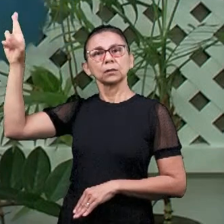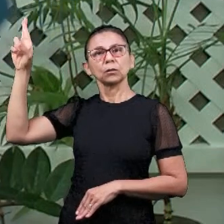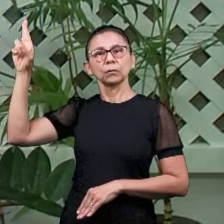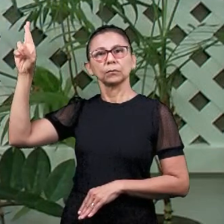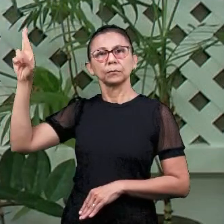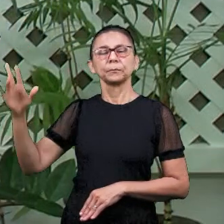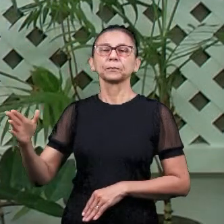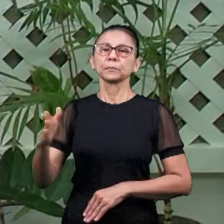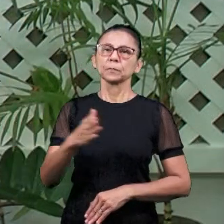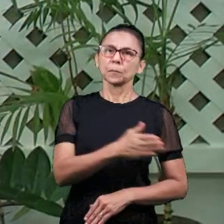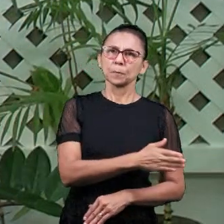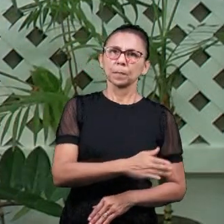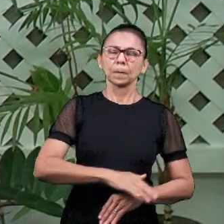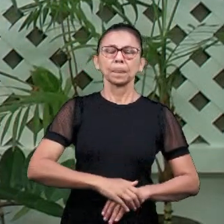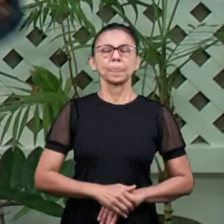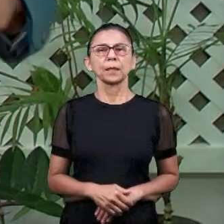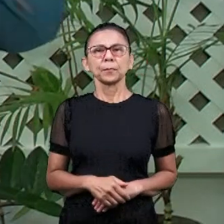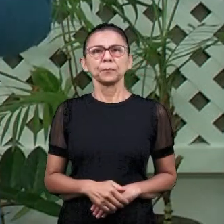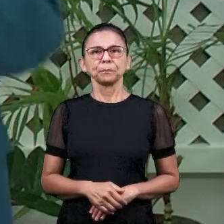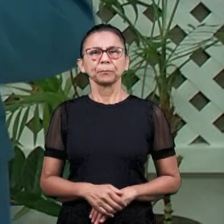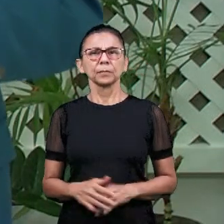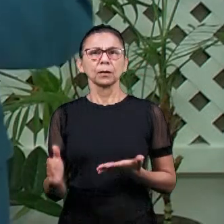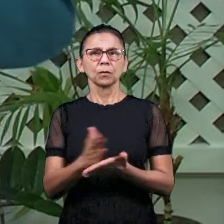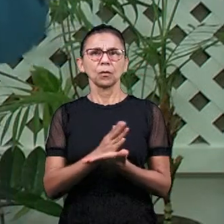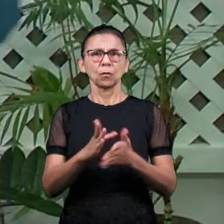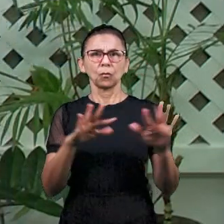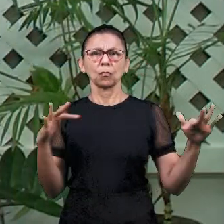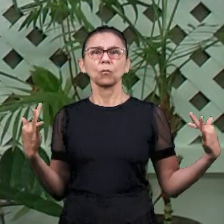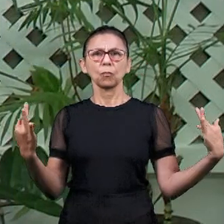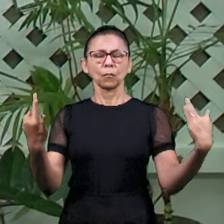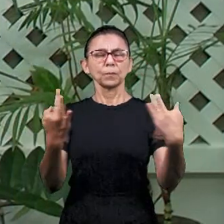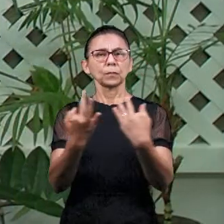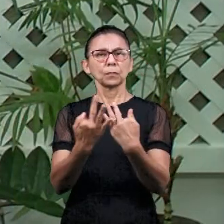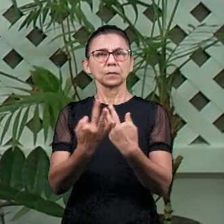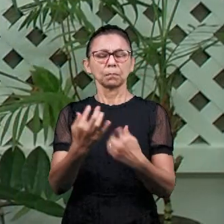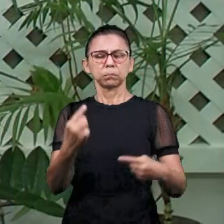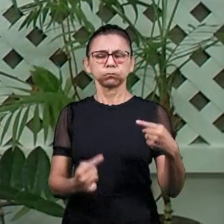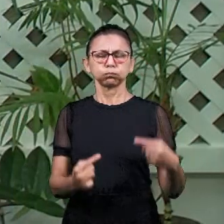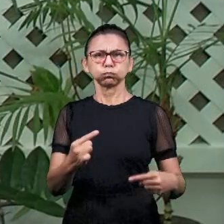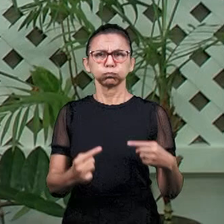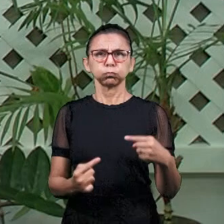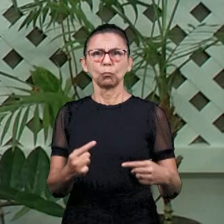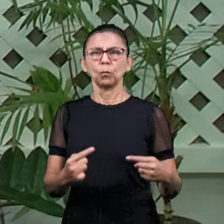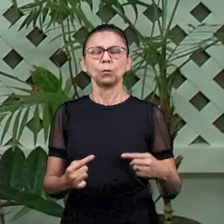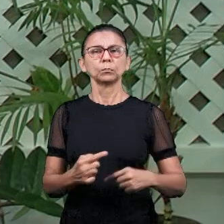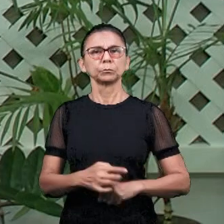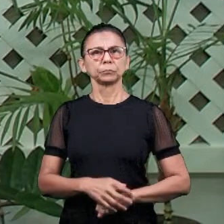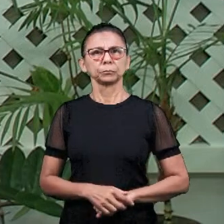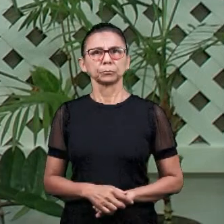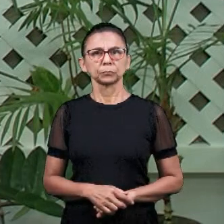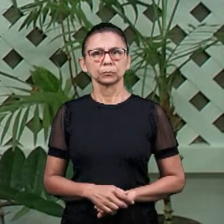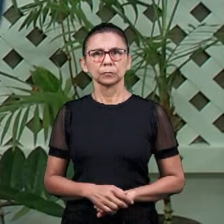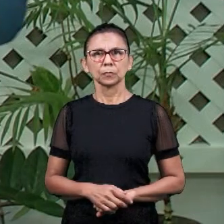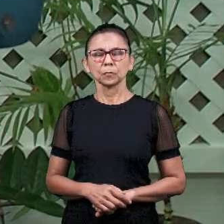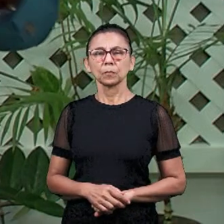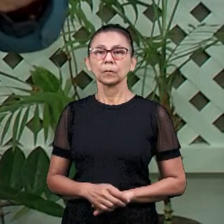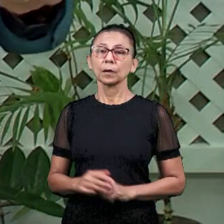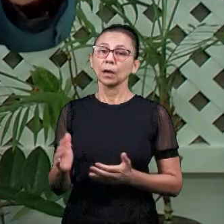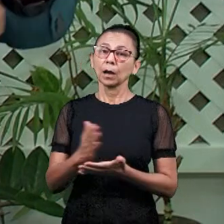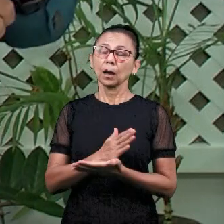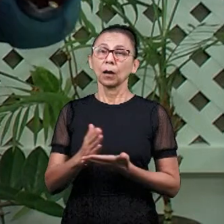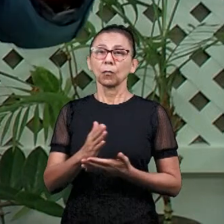partir d'ici, ceci, cela, tout va bien. De cette manière, quelques-uns ont perdu de la famille, des